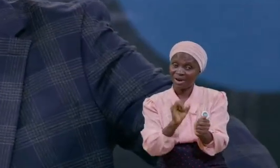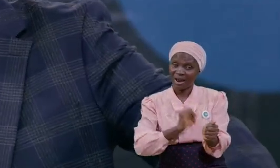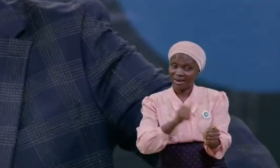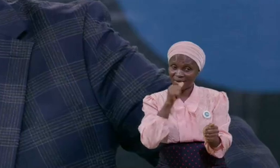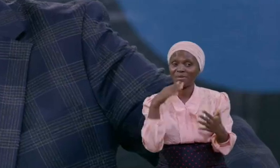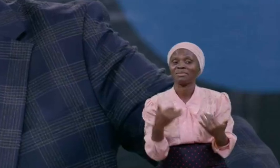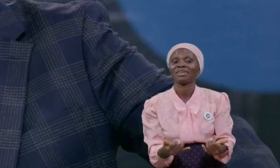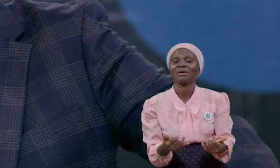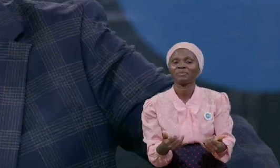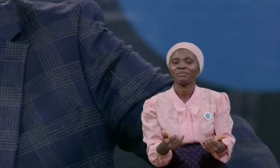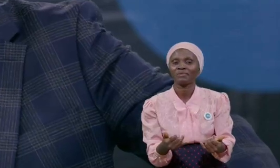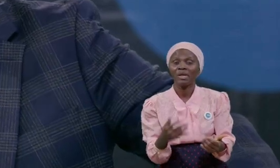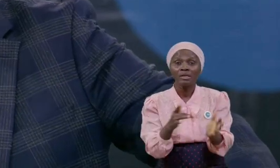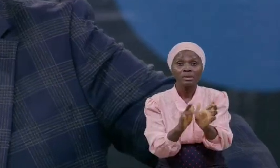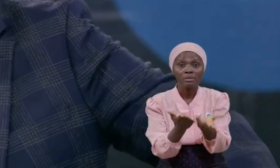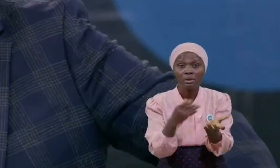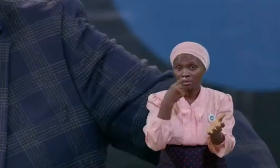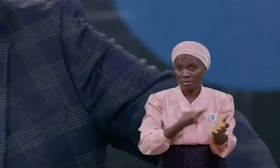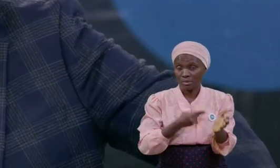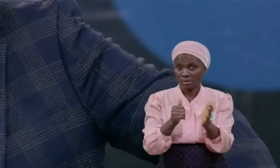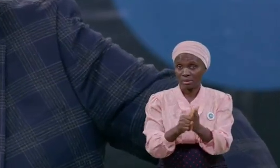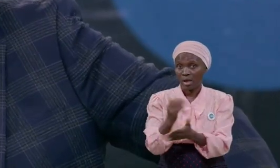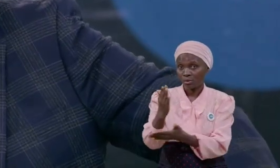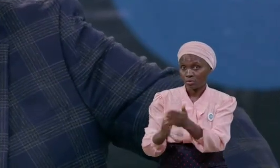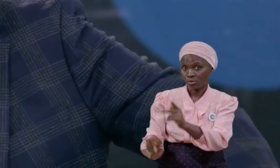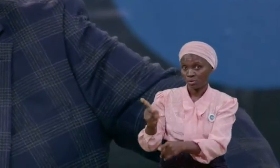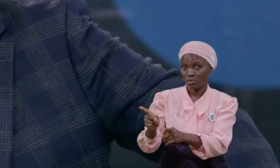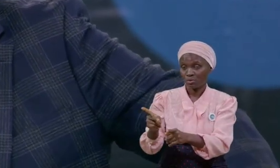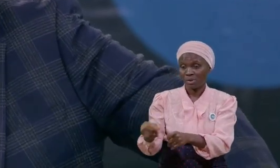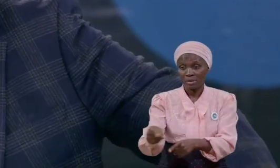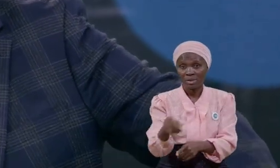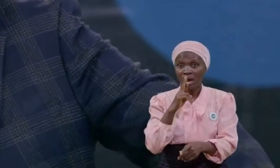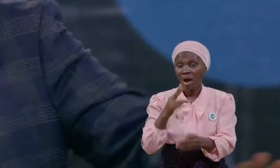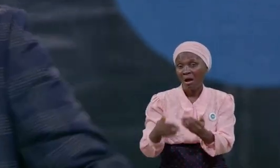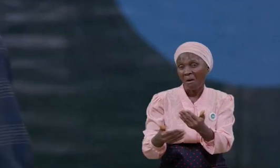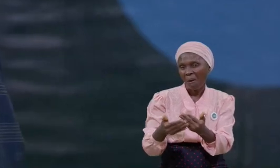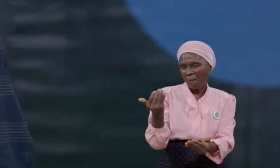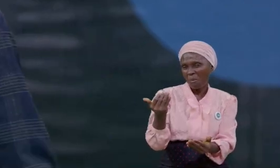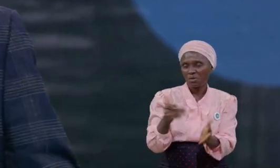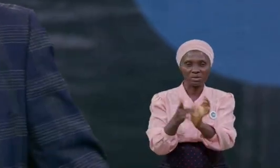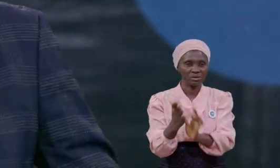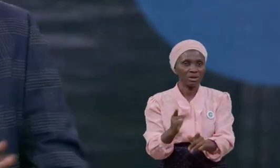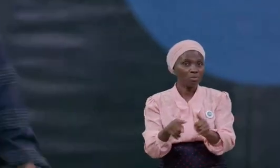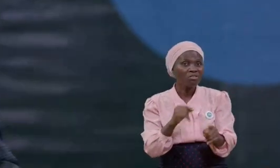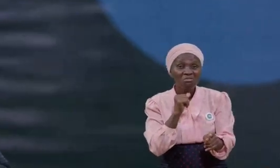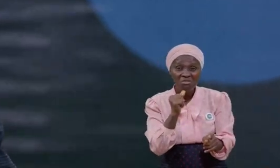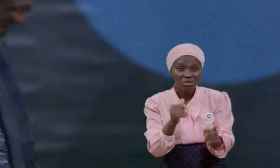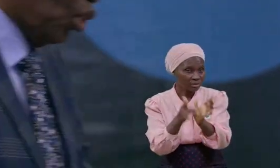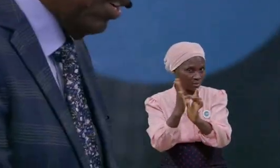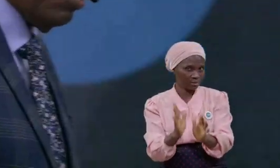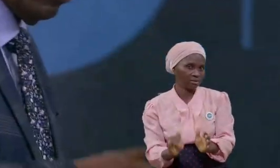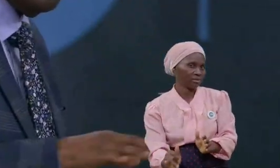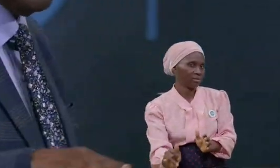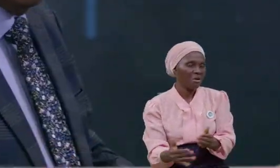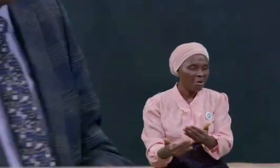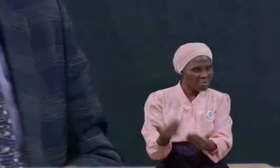des gens qui sont presque chrétiens. Pas chrétiens encore, mais presque chrétiens. Vous